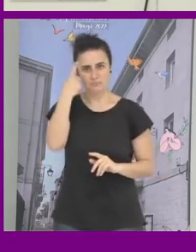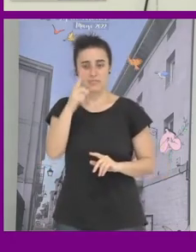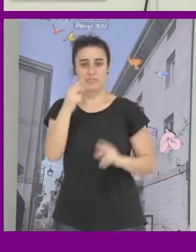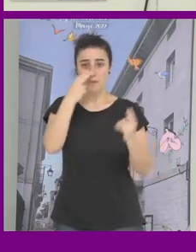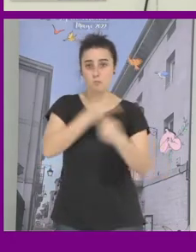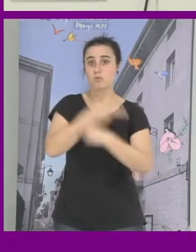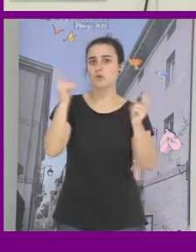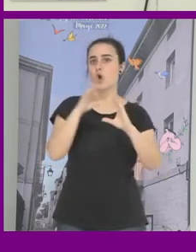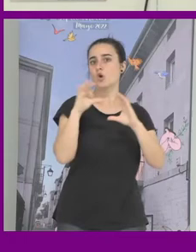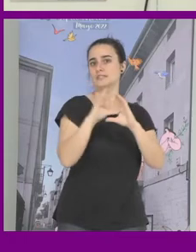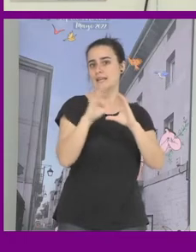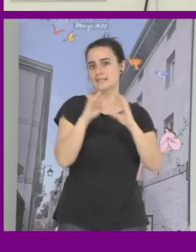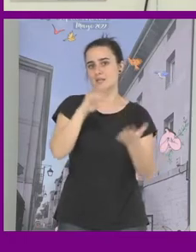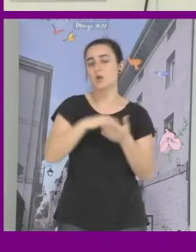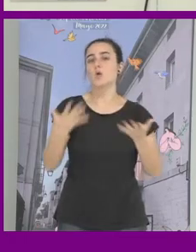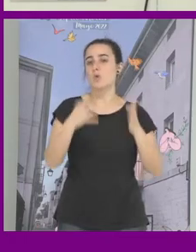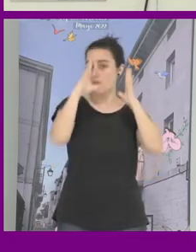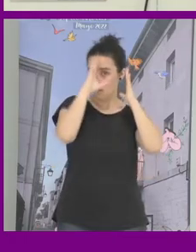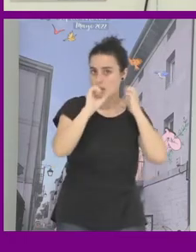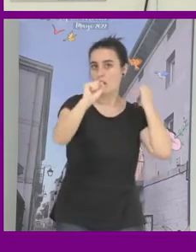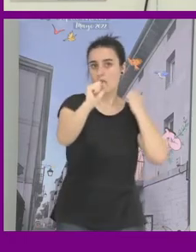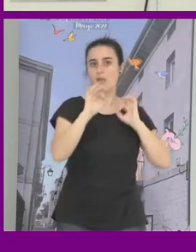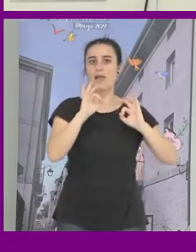Osakidetzan gertatzen zaigu, ba, protokolo heterozentratuak,